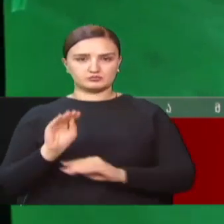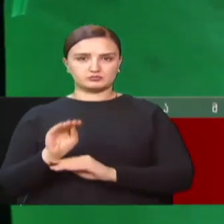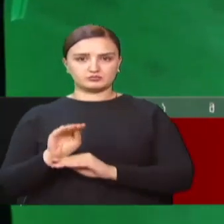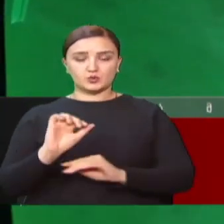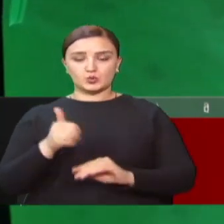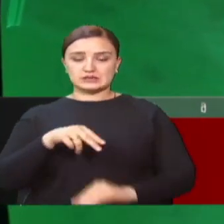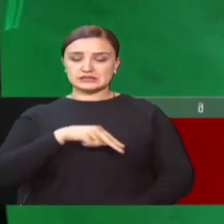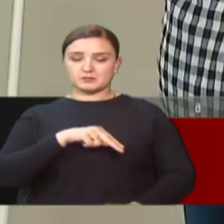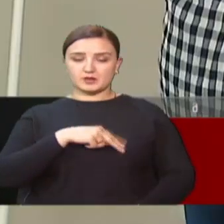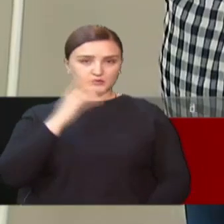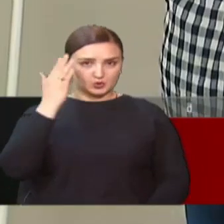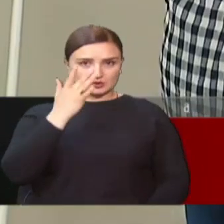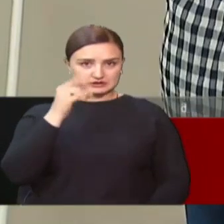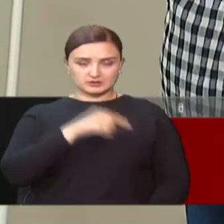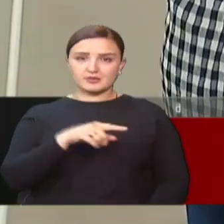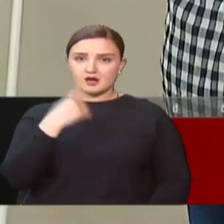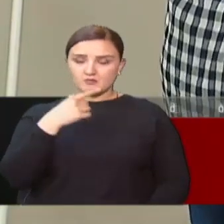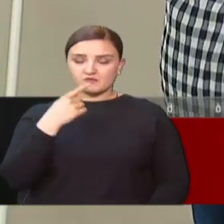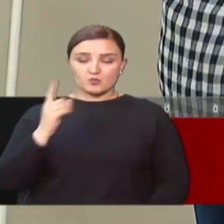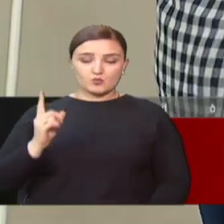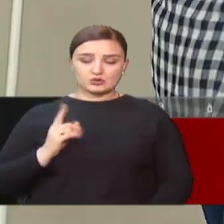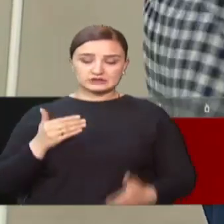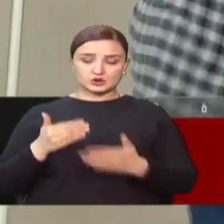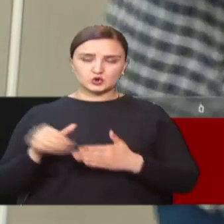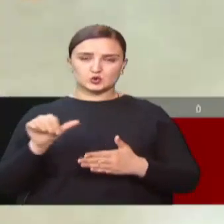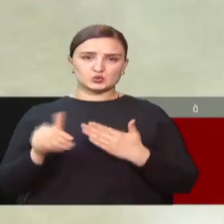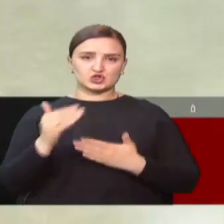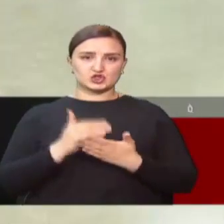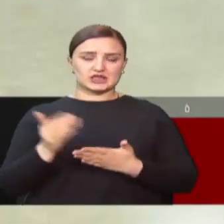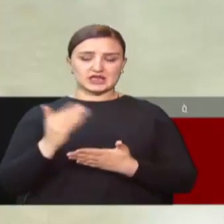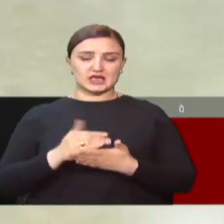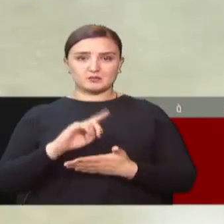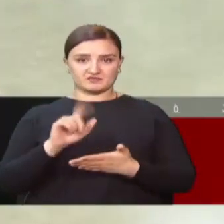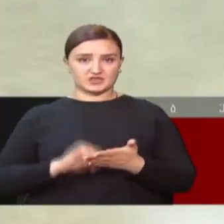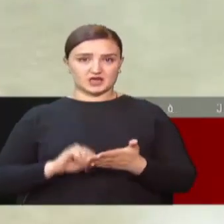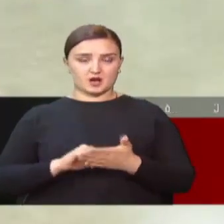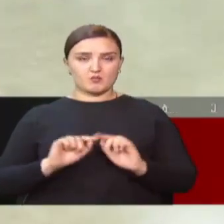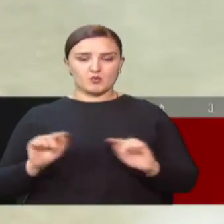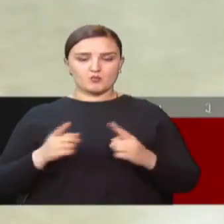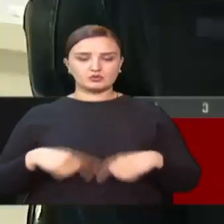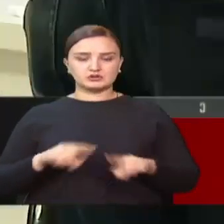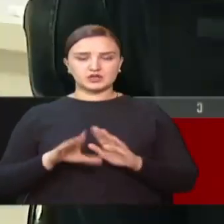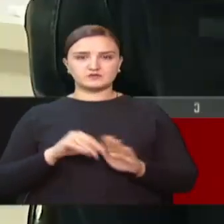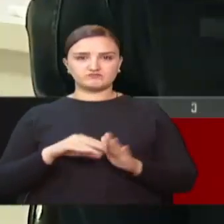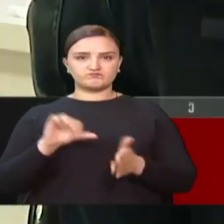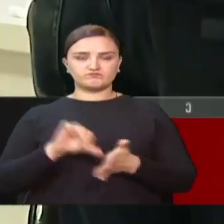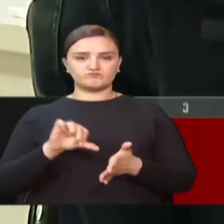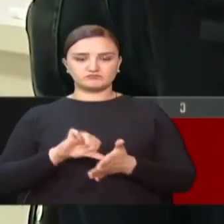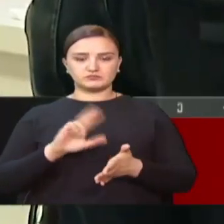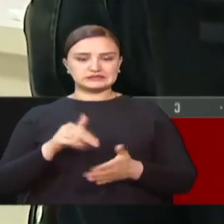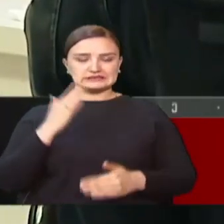Როგორც საპარლამენტო უმრავლესობაში ამბობენ, მოსალოდნელი ცუდი შედეგების გამო ოპოზიციას არჩევნებში მონაწილეობის